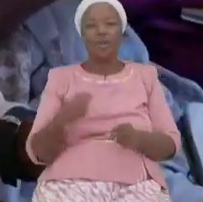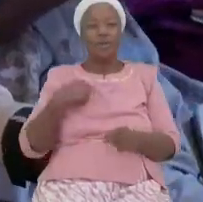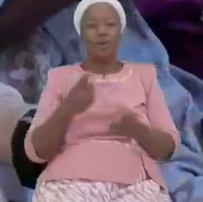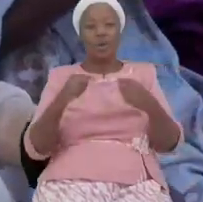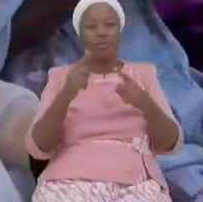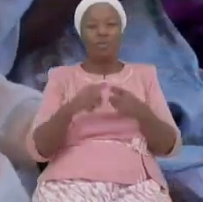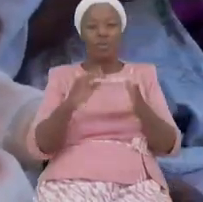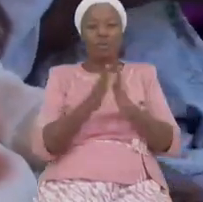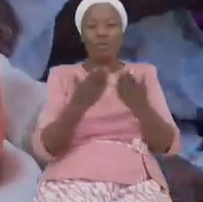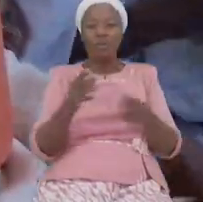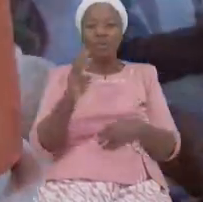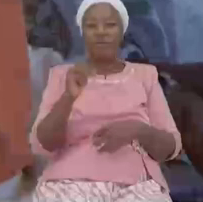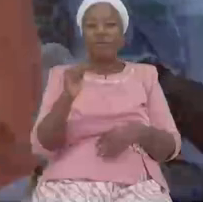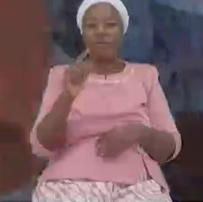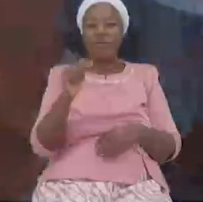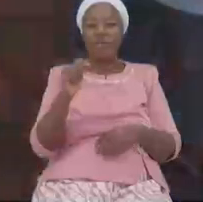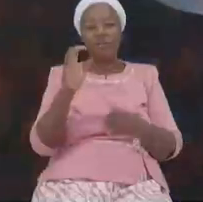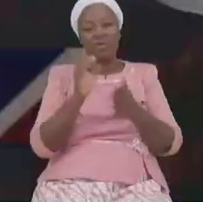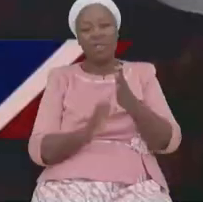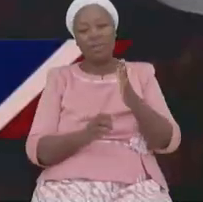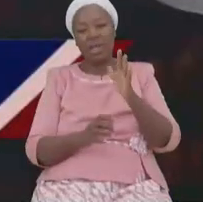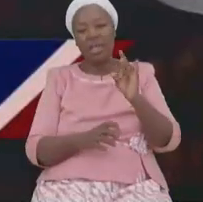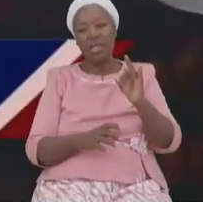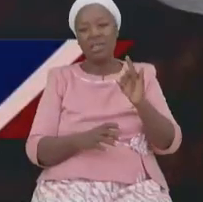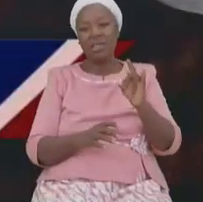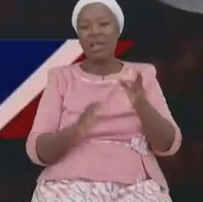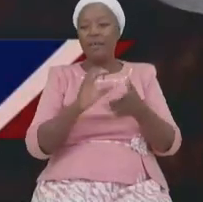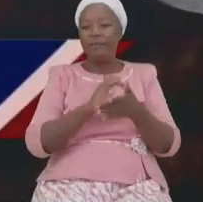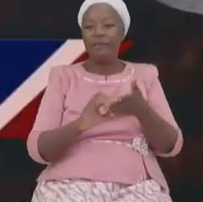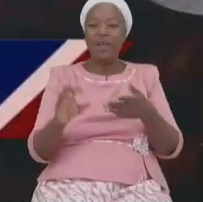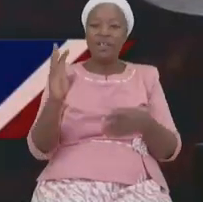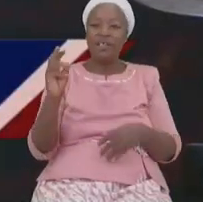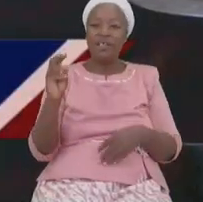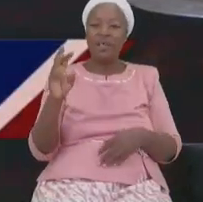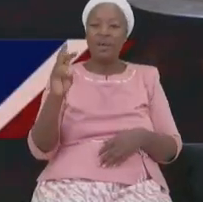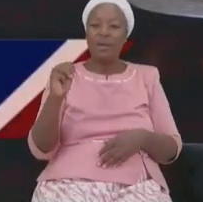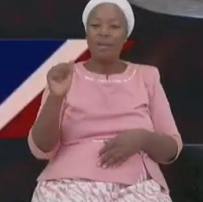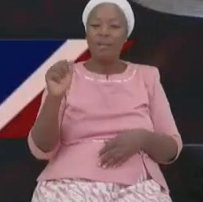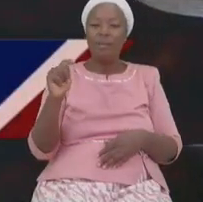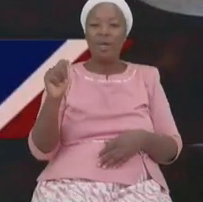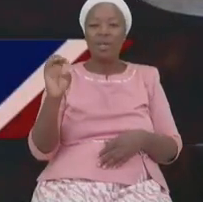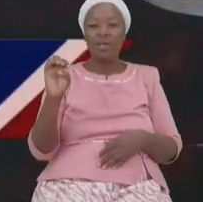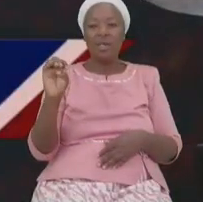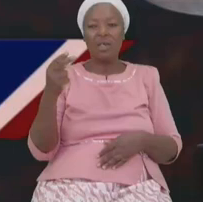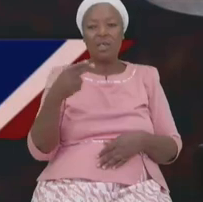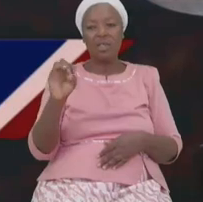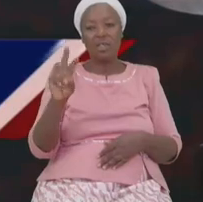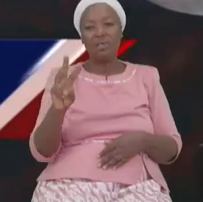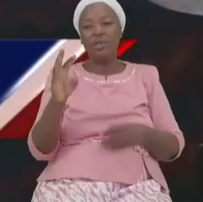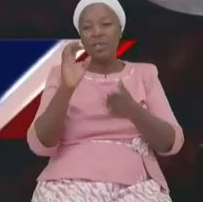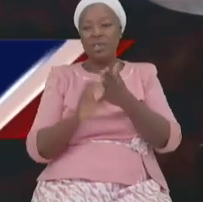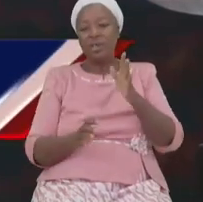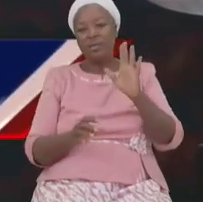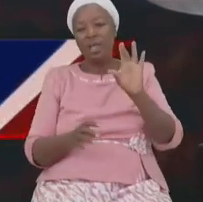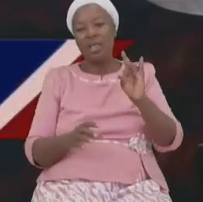Matthieu chapitre 8, lisons le verset 16. Matthieu au chapitre 8,